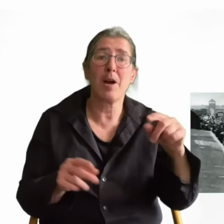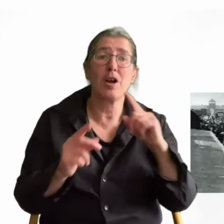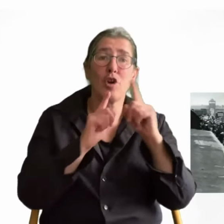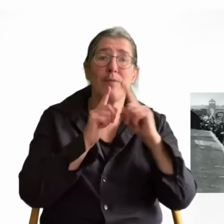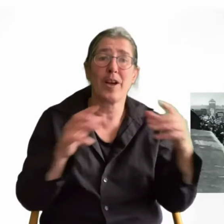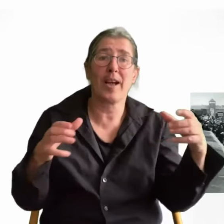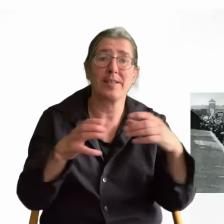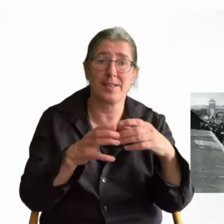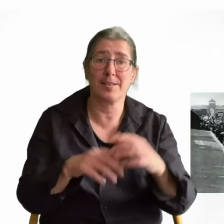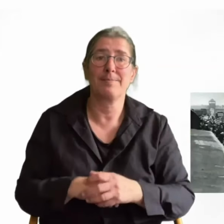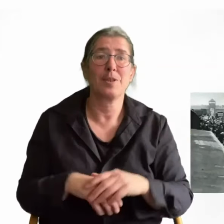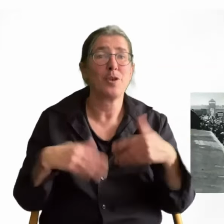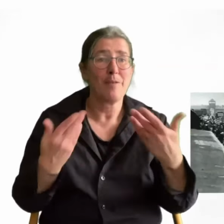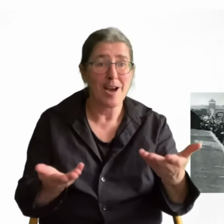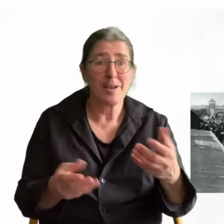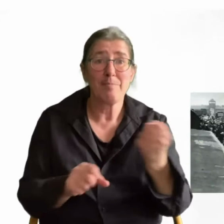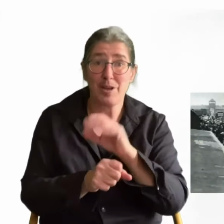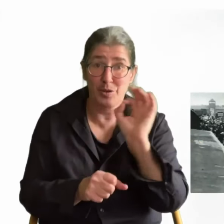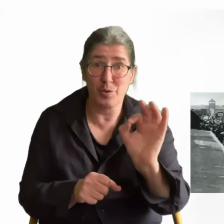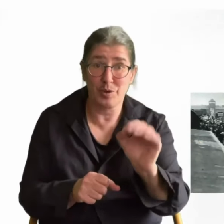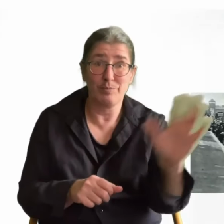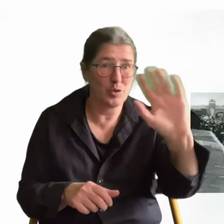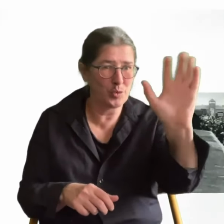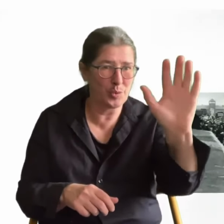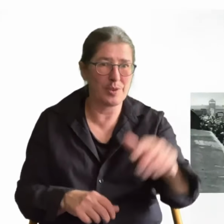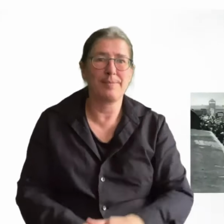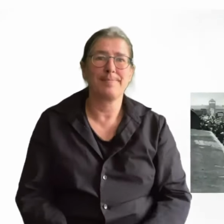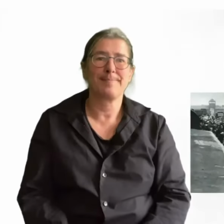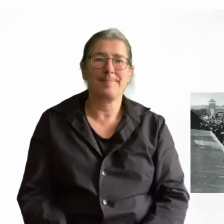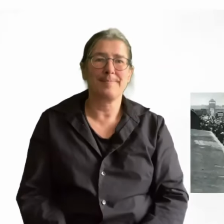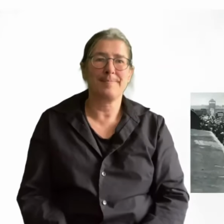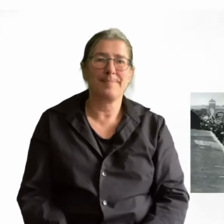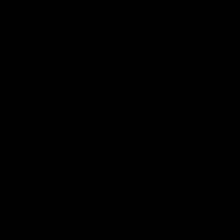konferenz soweit macht's gut